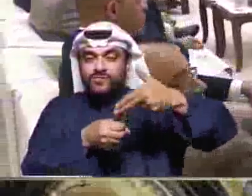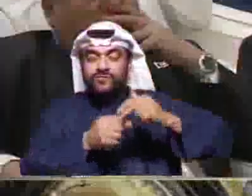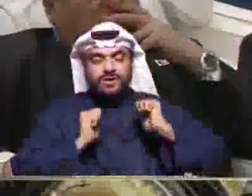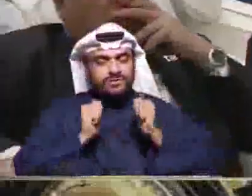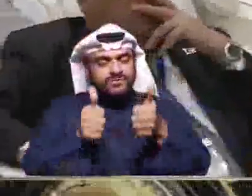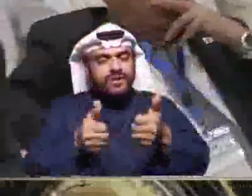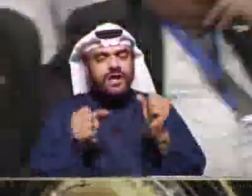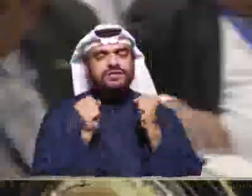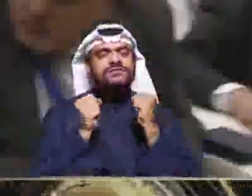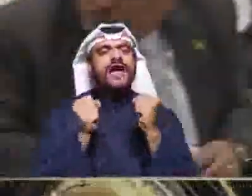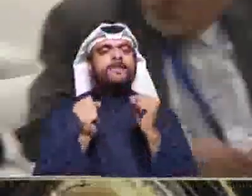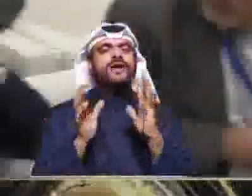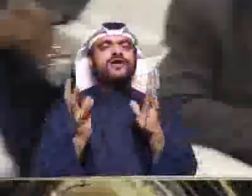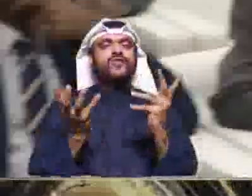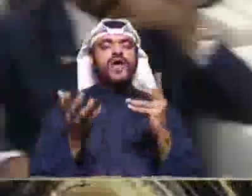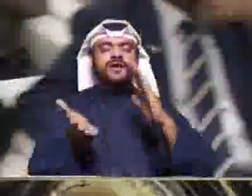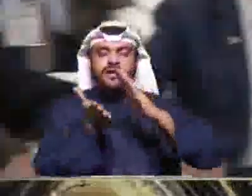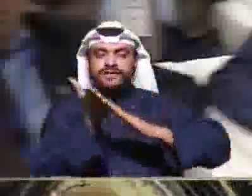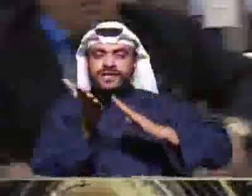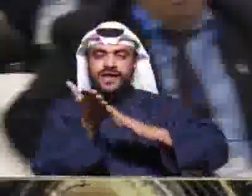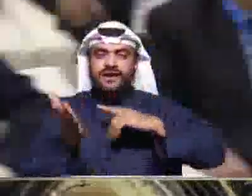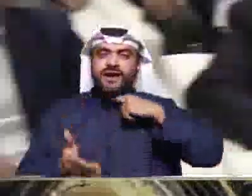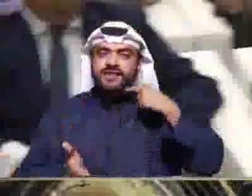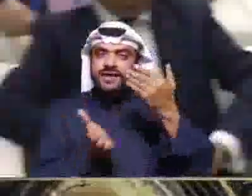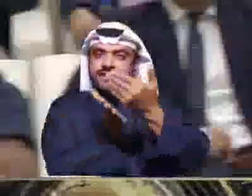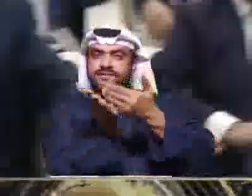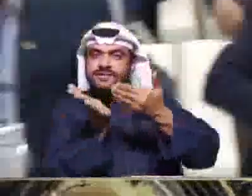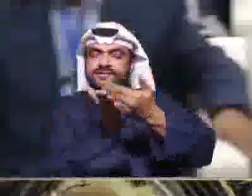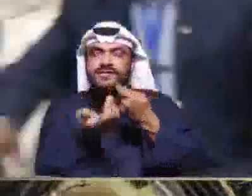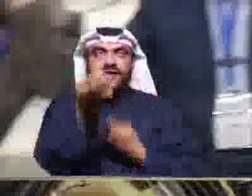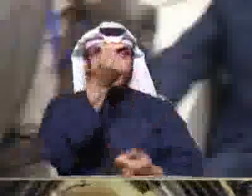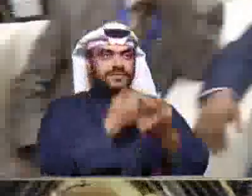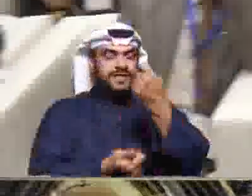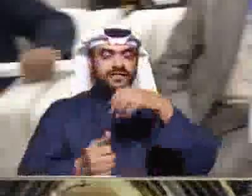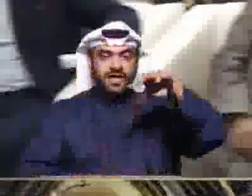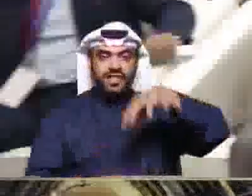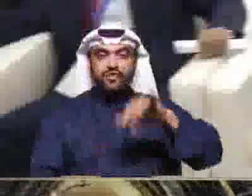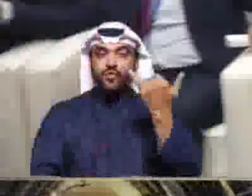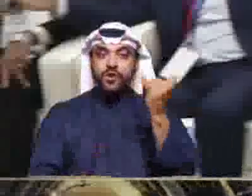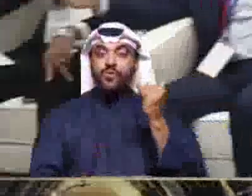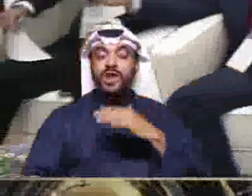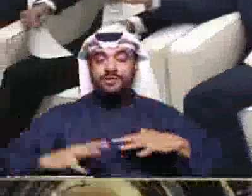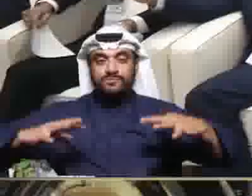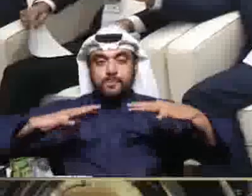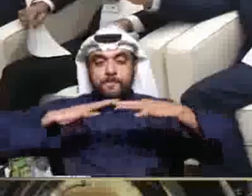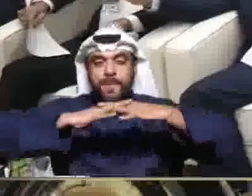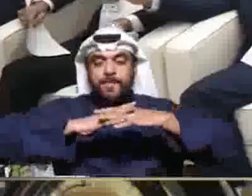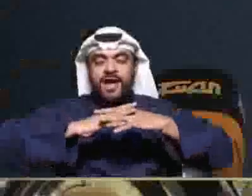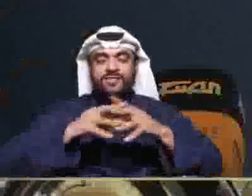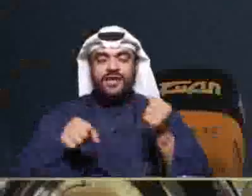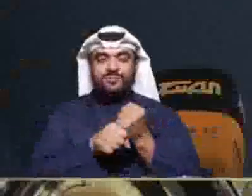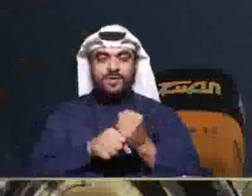التحديات التي تواجه القطاع والمخاطر التي تواجه اقتصادات الدول العربية وضرورة تضافر الجهود